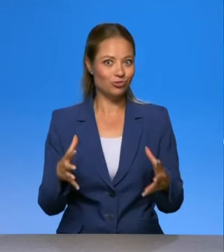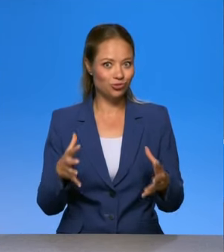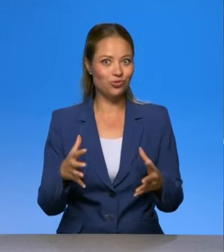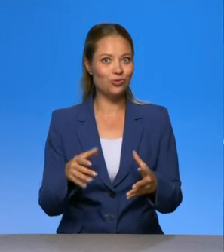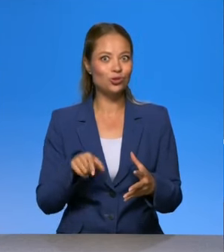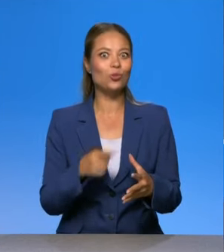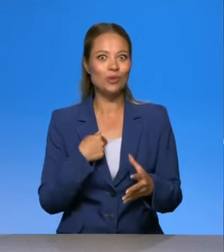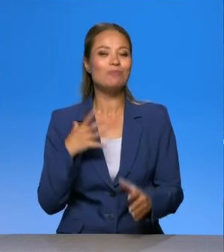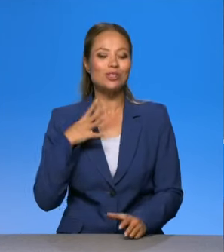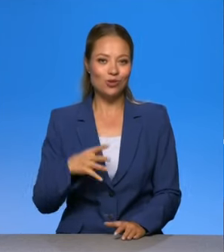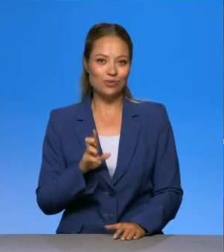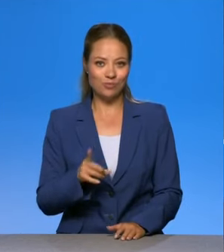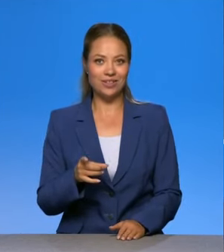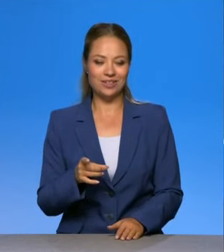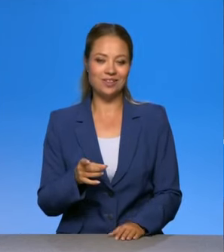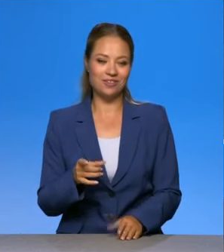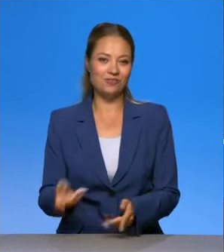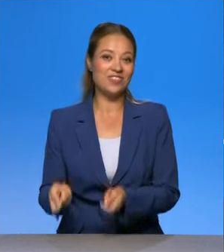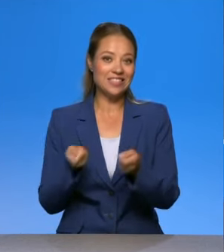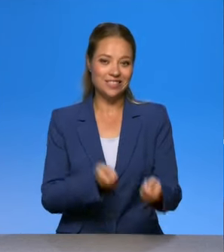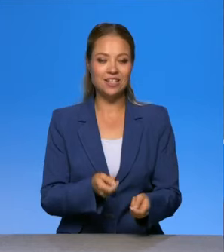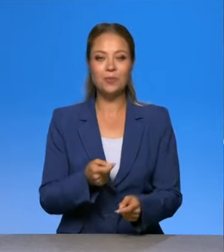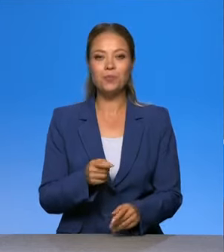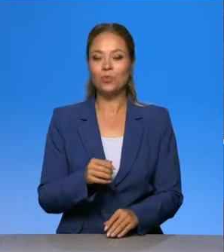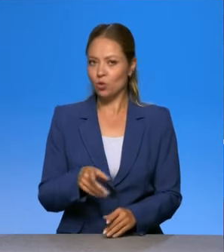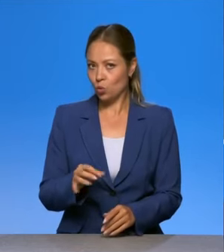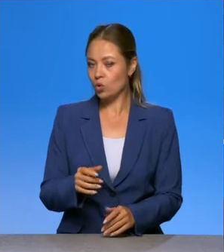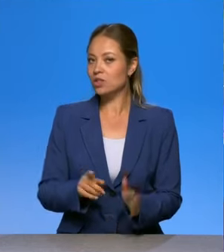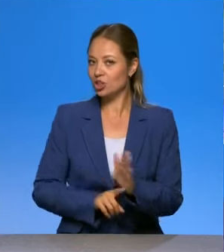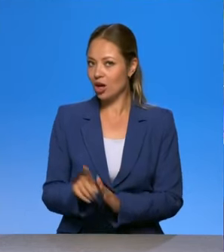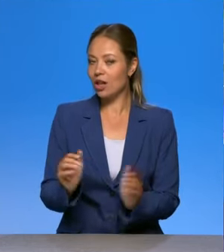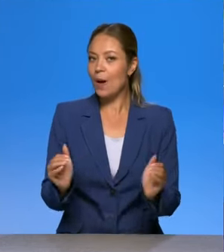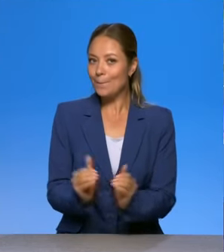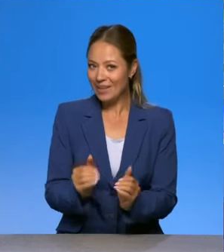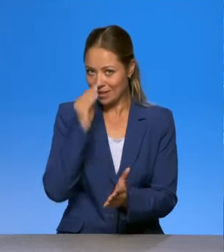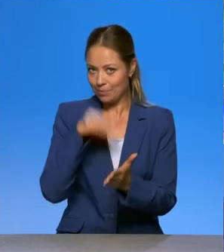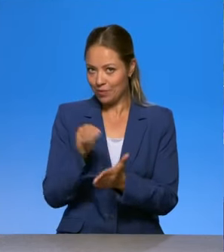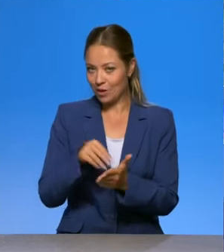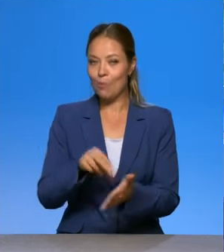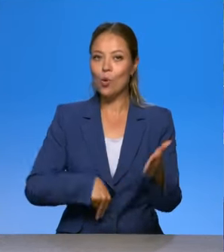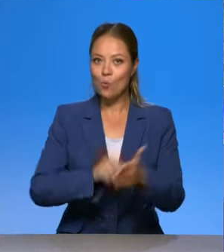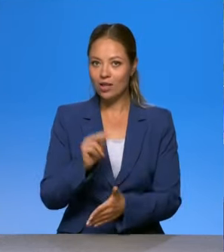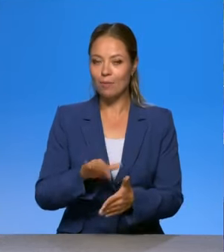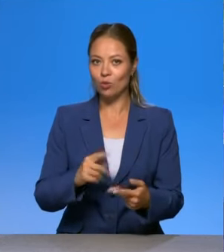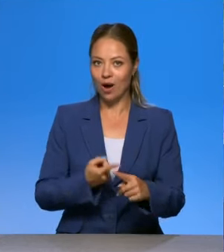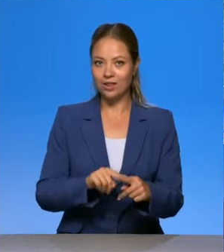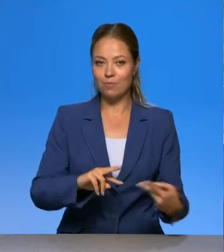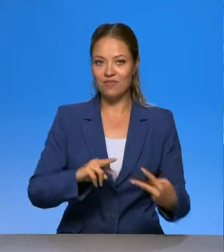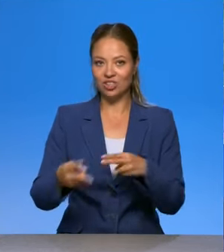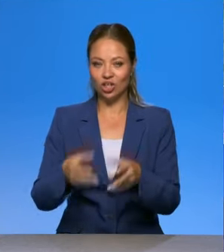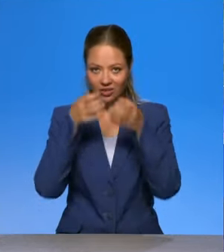вести, придется брать 3-4 места. Кстати, сразу многие заводят мини-пигов, а потом эти мини-пиги превращаются в такого кабана. Ну, кстати,